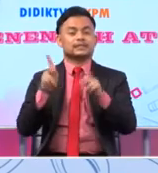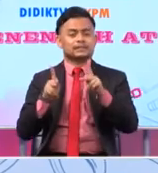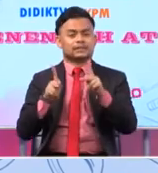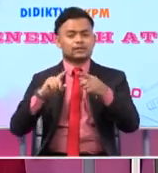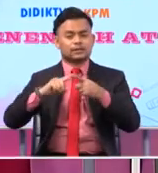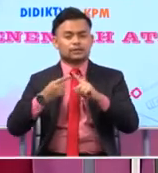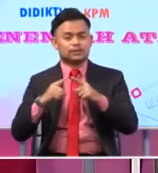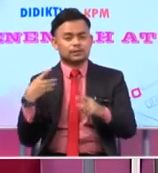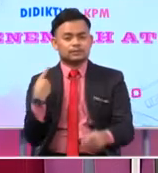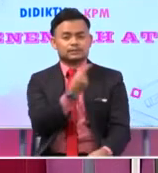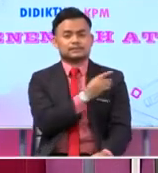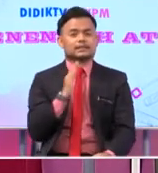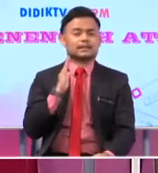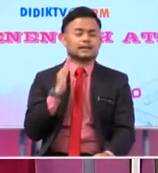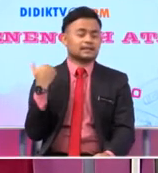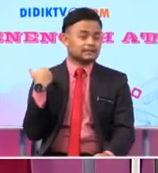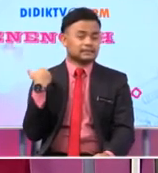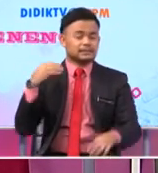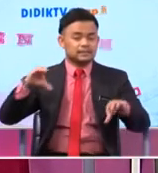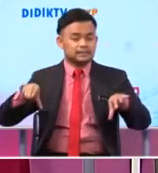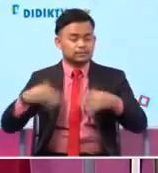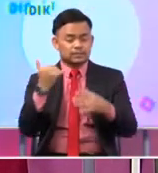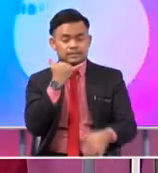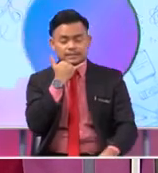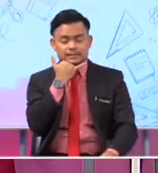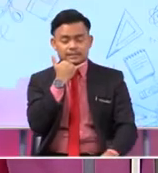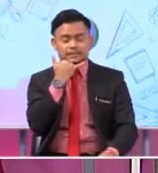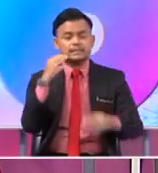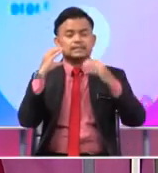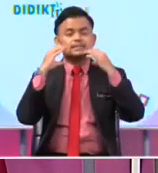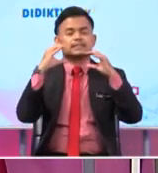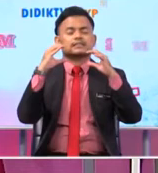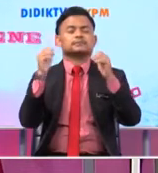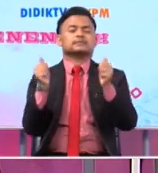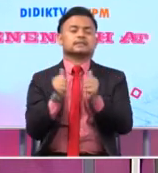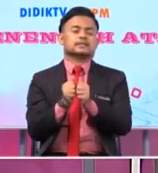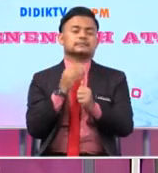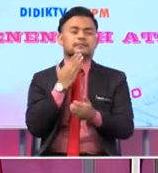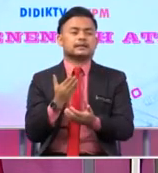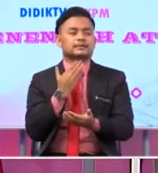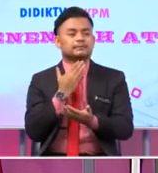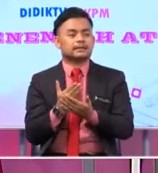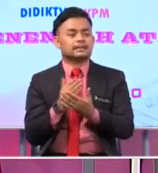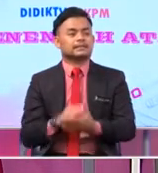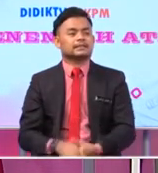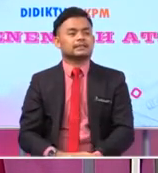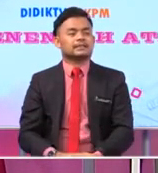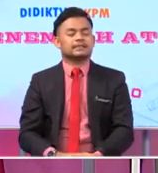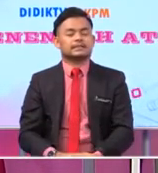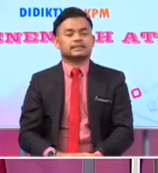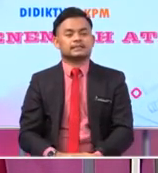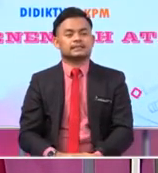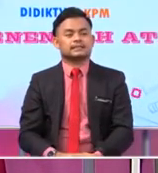ada membuat kesalahan kita hendaklah mandaggo ya dengan bye ini kita tuh KA jadi dengan